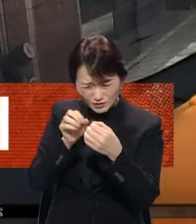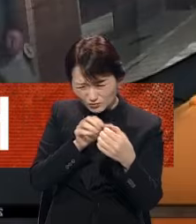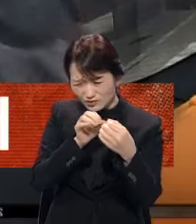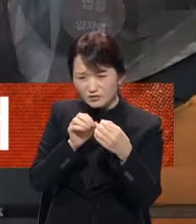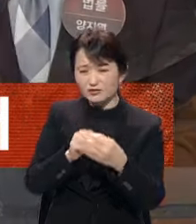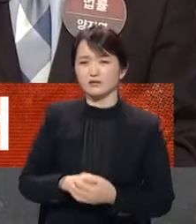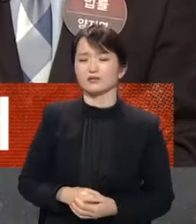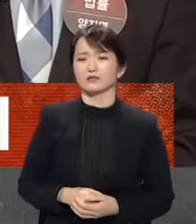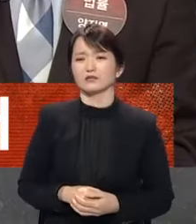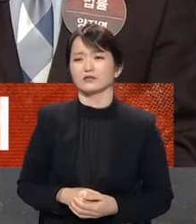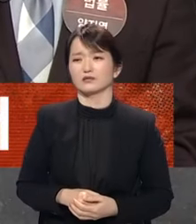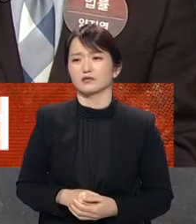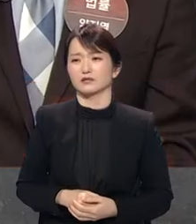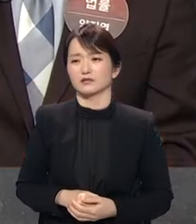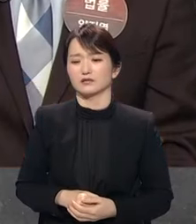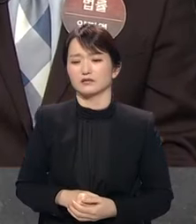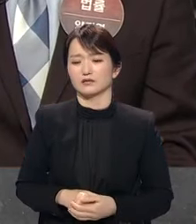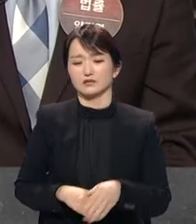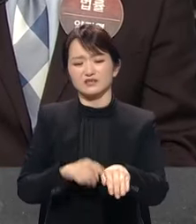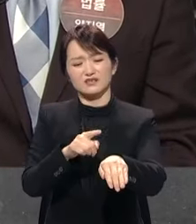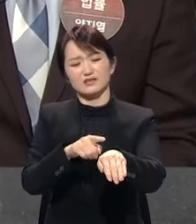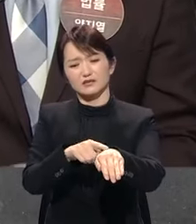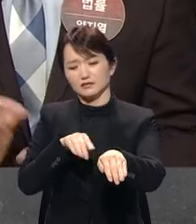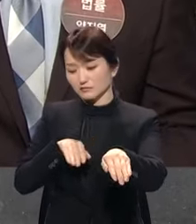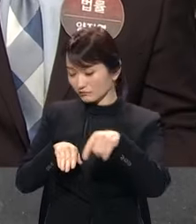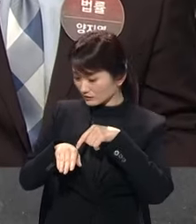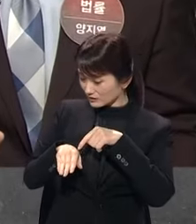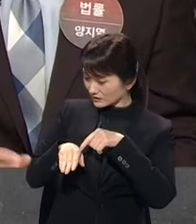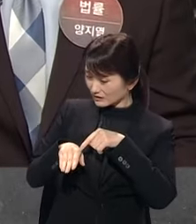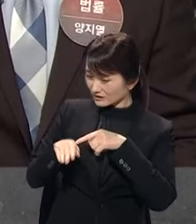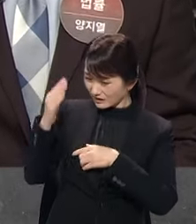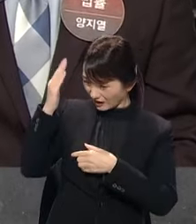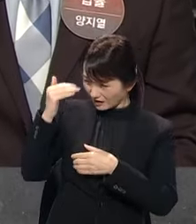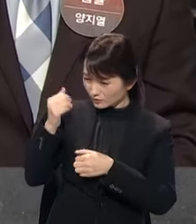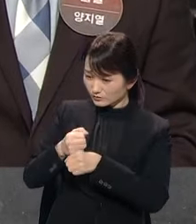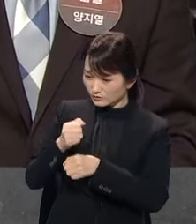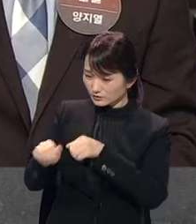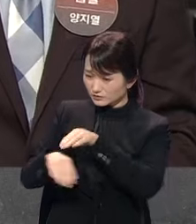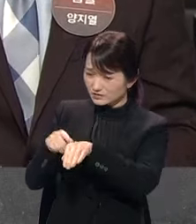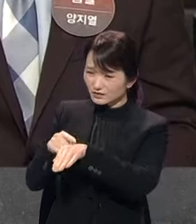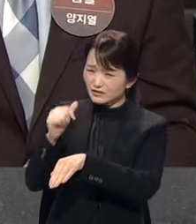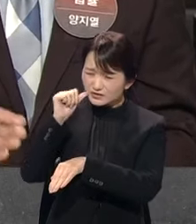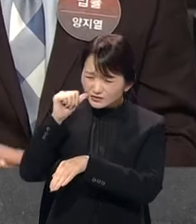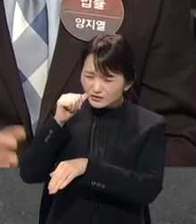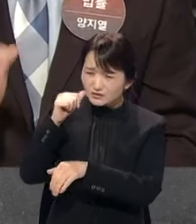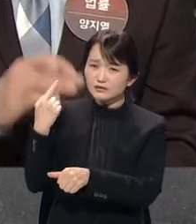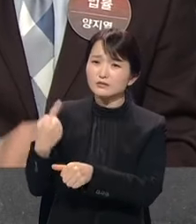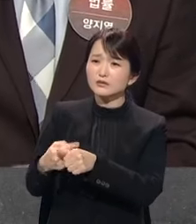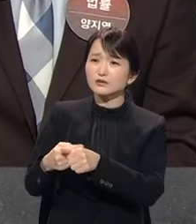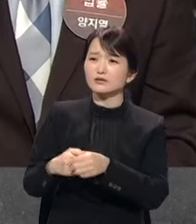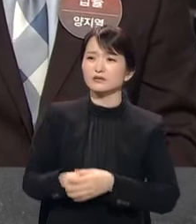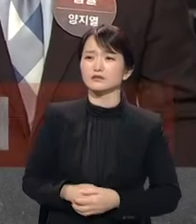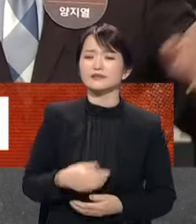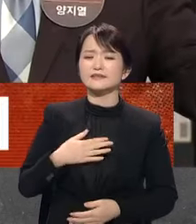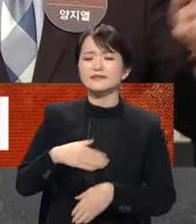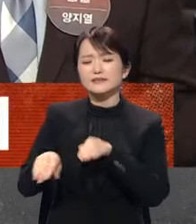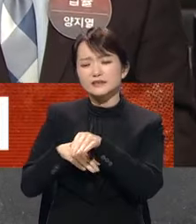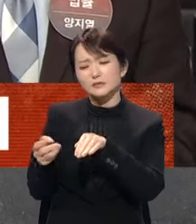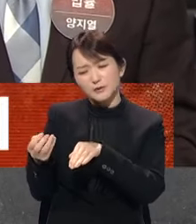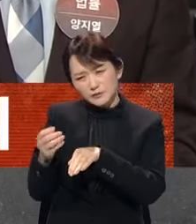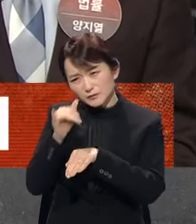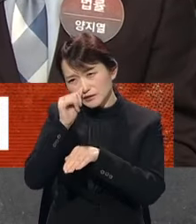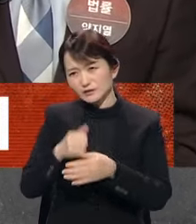뭐 차도 뭐 국산차 좋지 않은 차 뭐 거지라는 표현까지 써가면서 그랬더니 또 뭐 내 차가 원래는 몇 대가 있다는 등 내